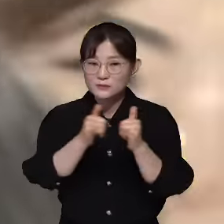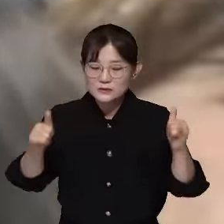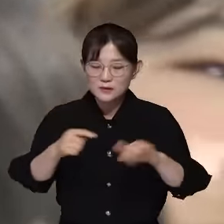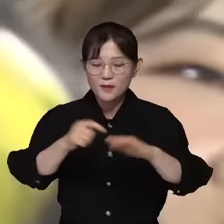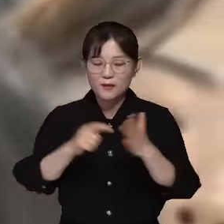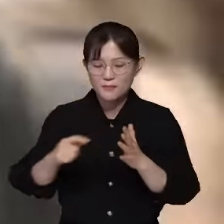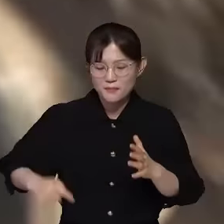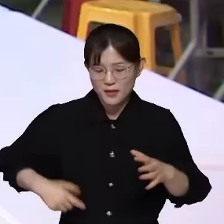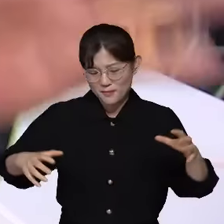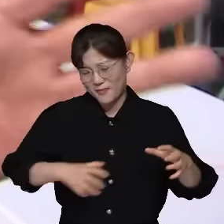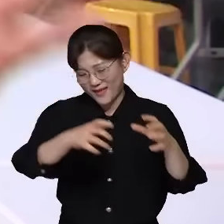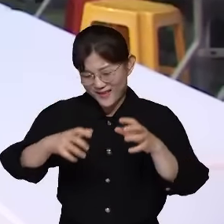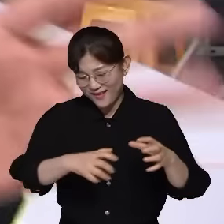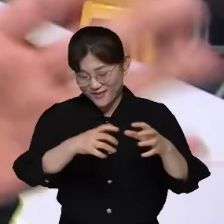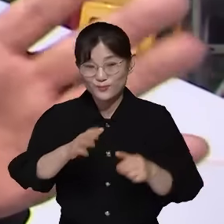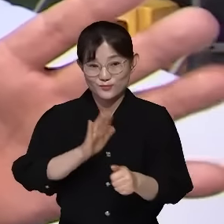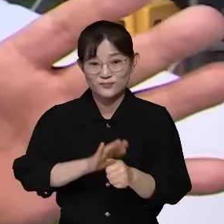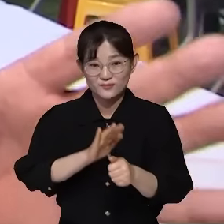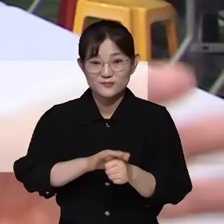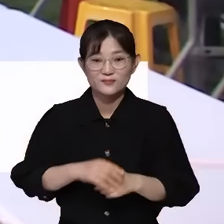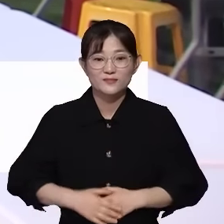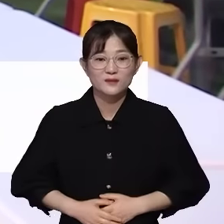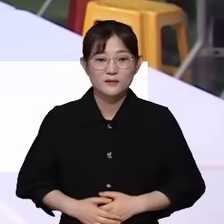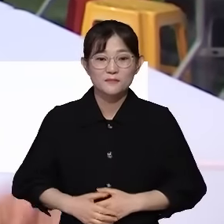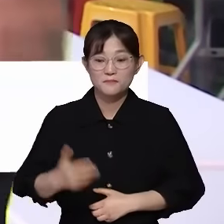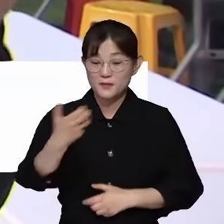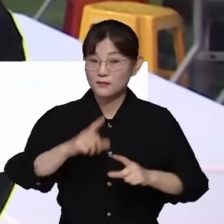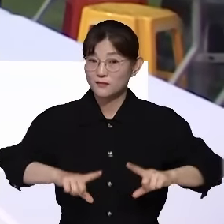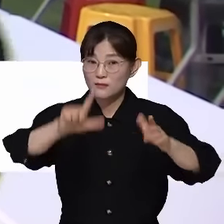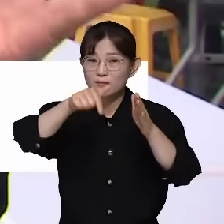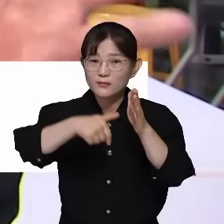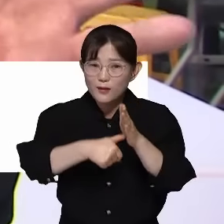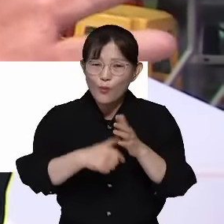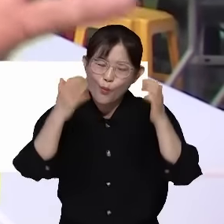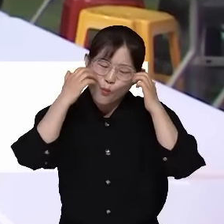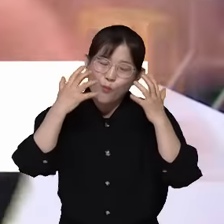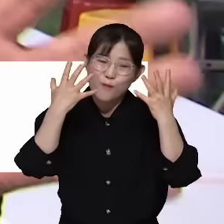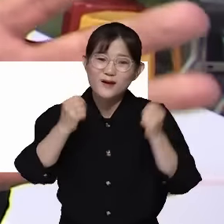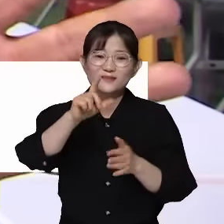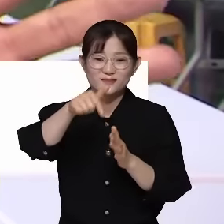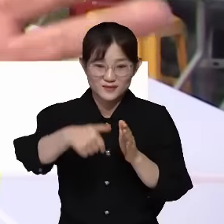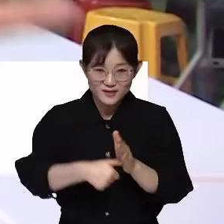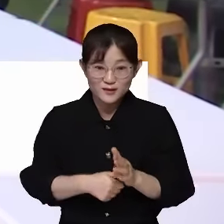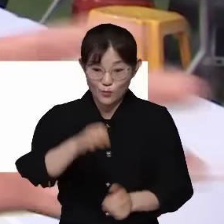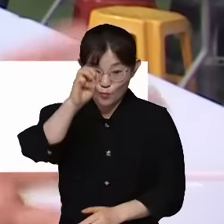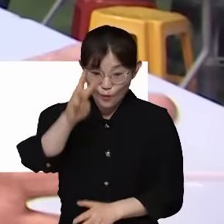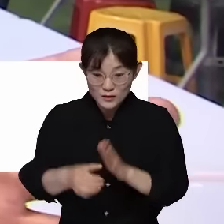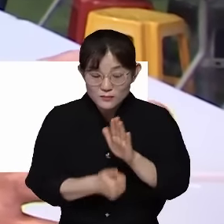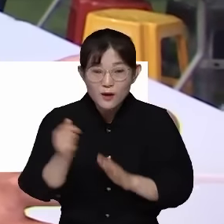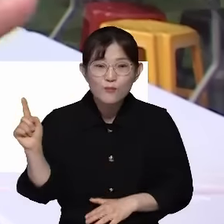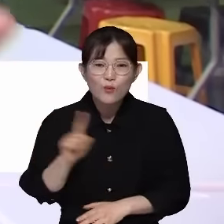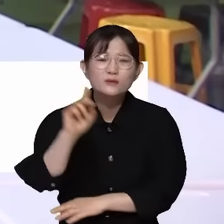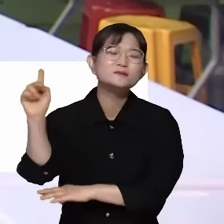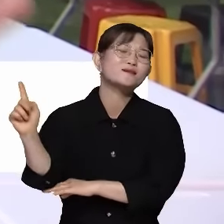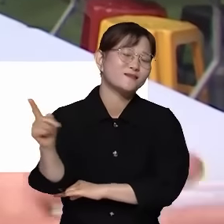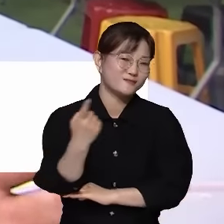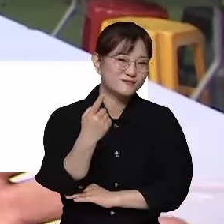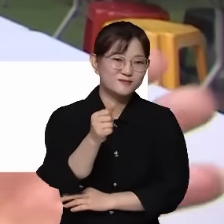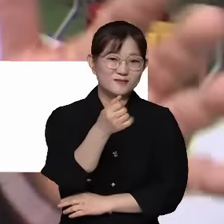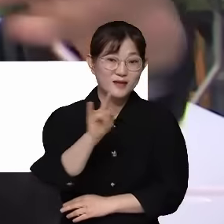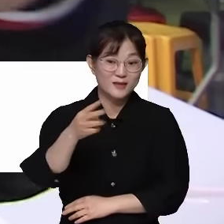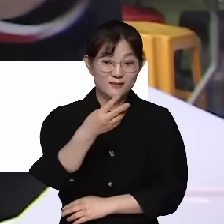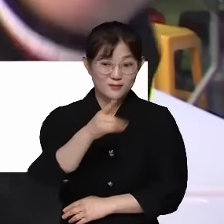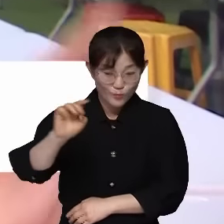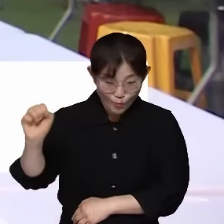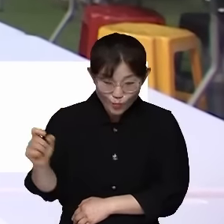연결시켰습니다. 80년대는 아무 끼지 않습니까? 그러다 보니까 광주의 유일한 그 희망이 야구였죠. 해태 야구로